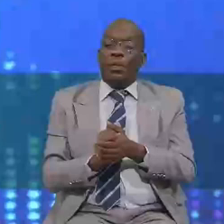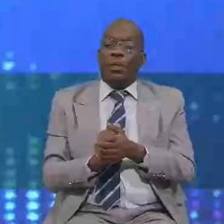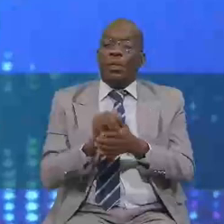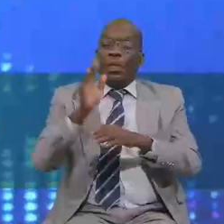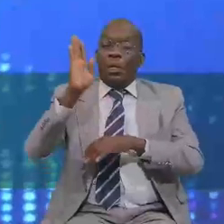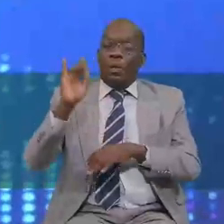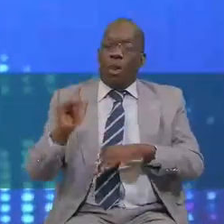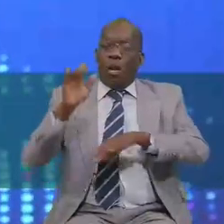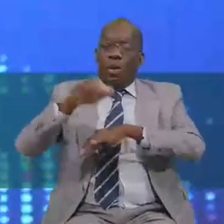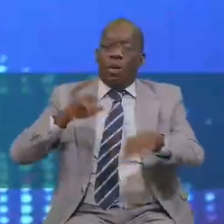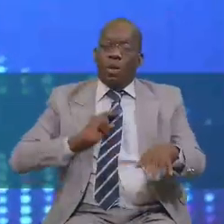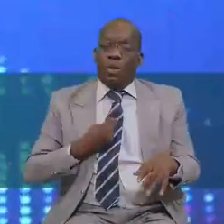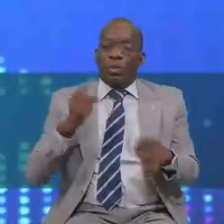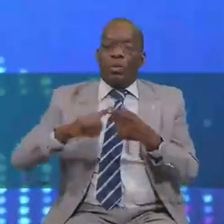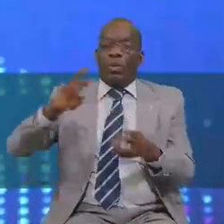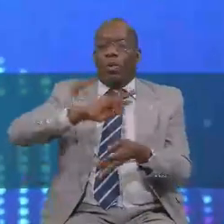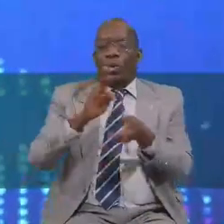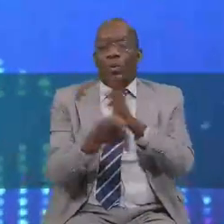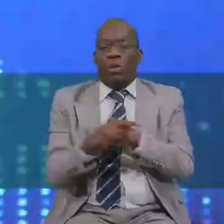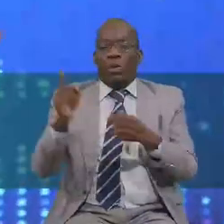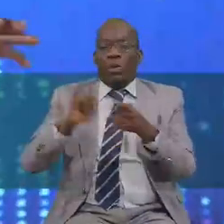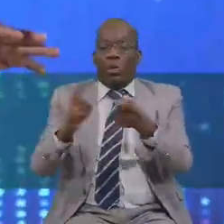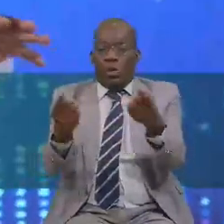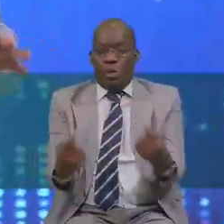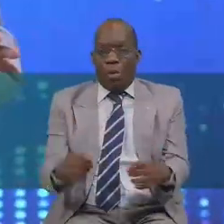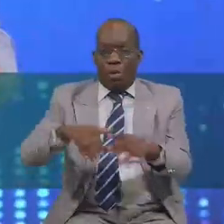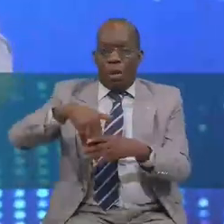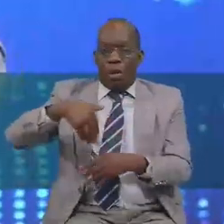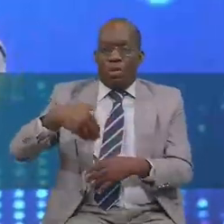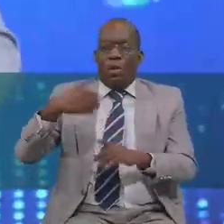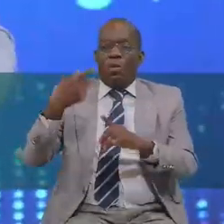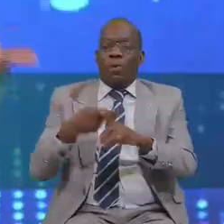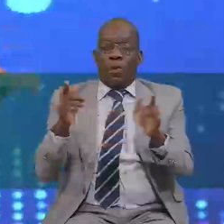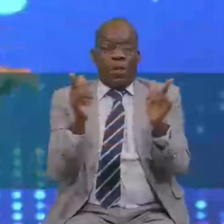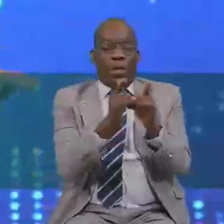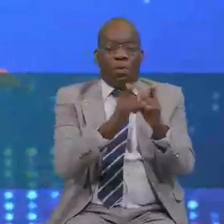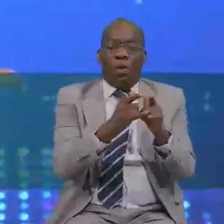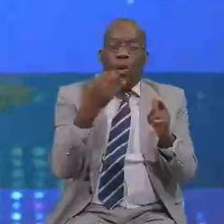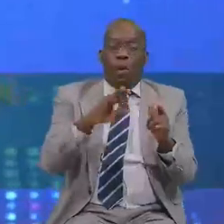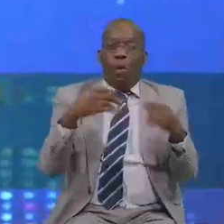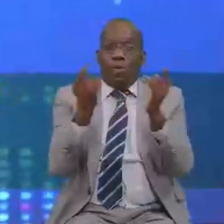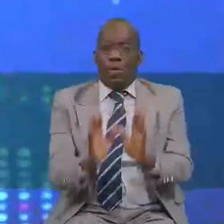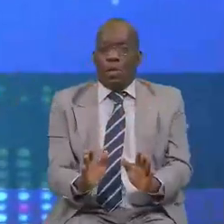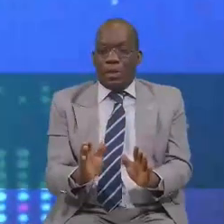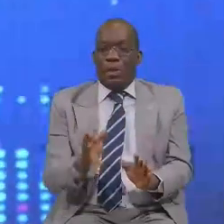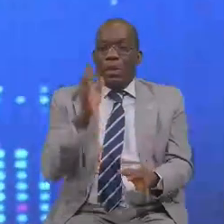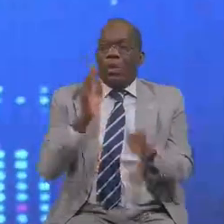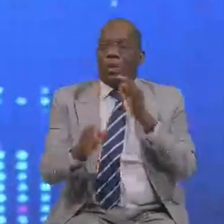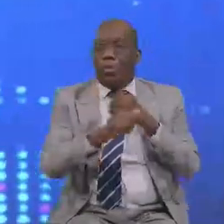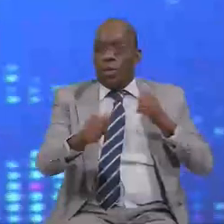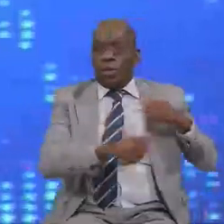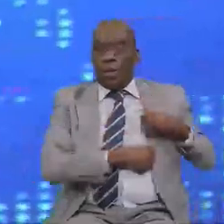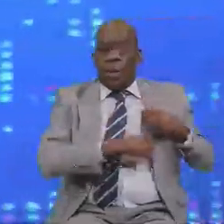à la repentance, à sortir du camp des pécheurs. Si un soldat avait un